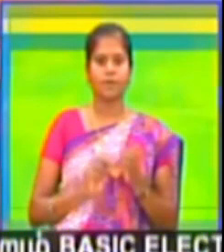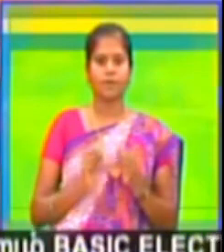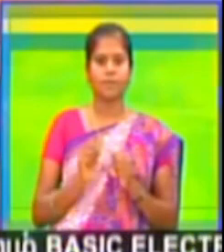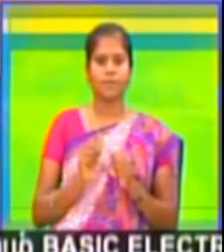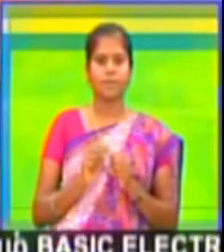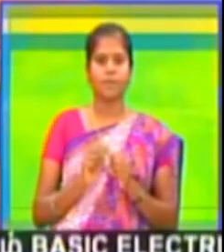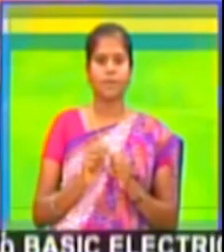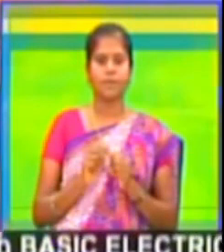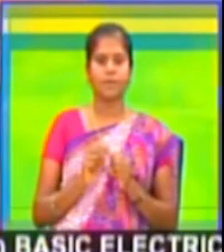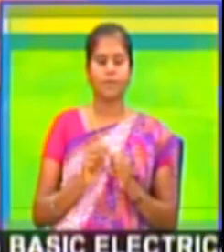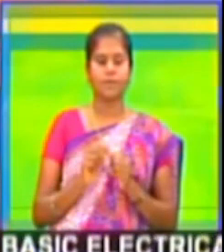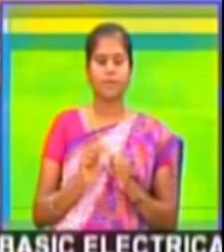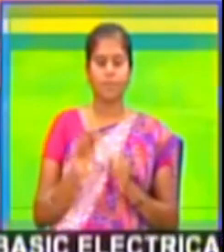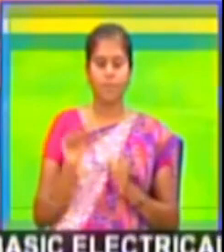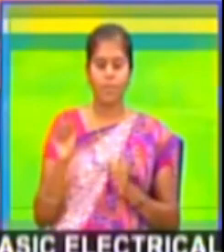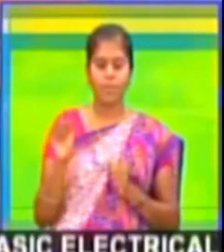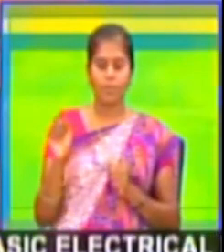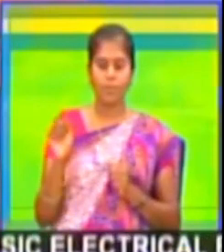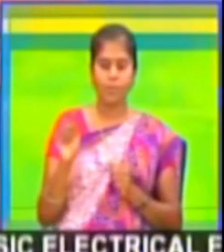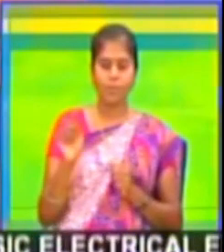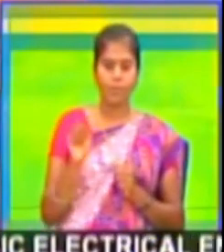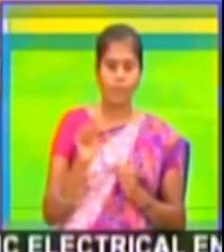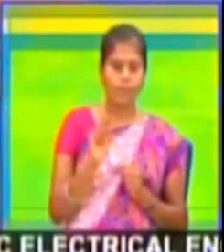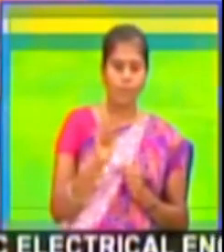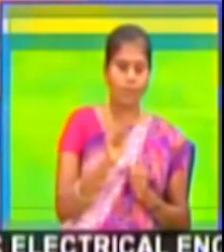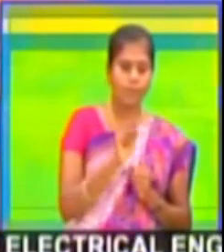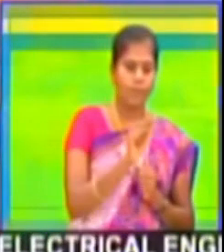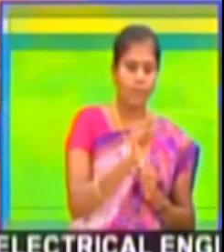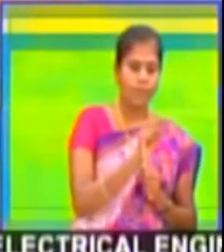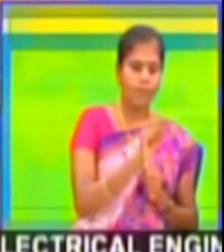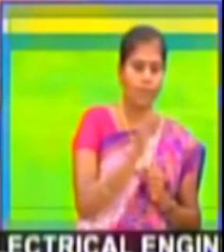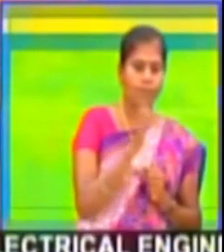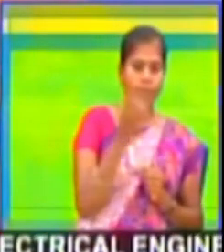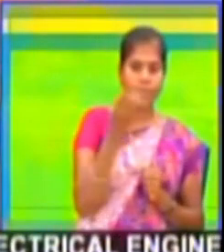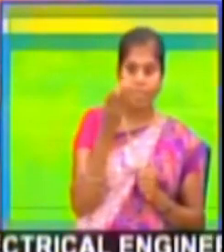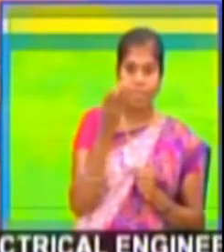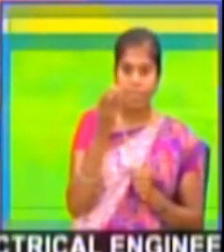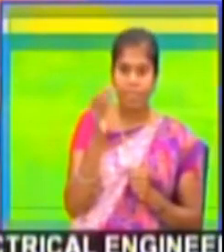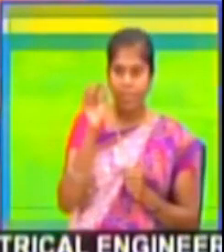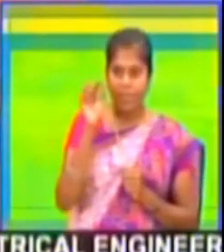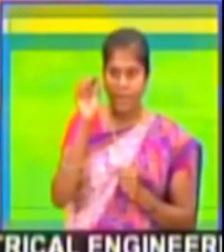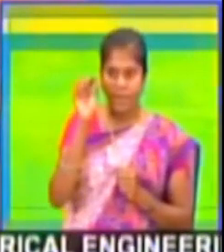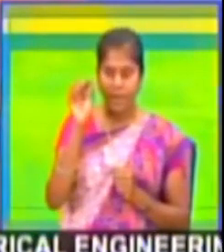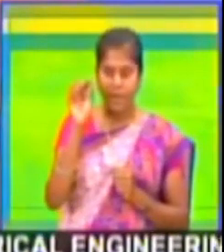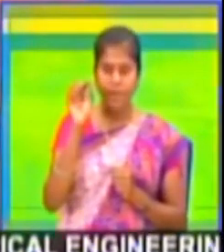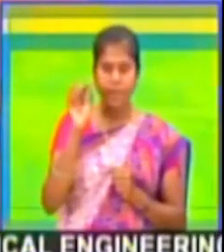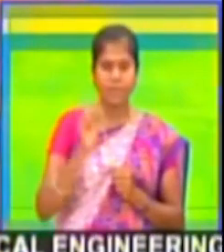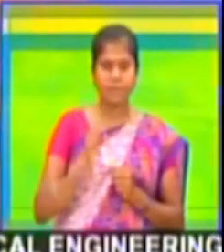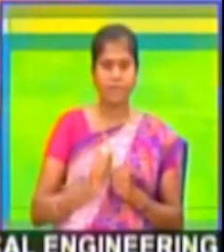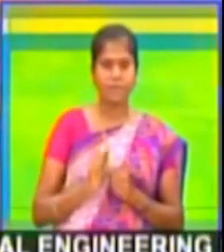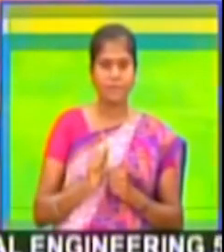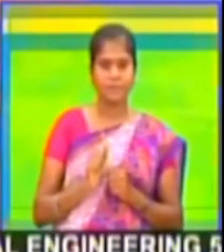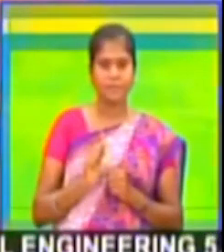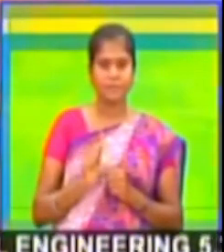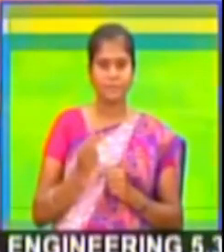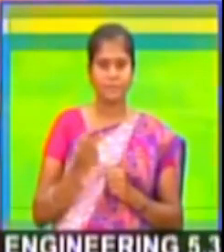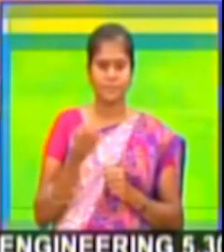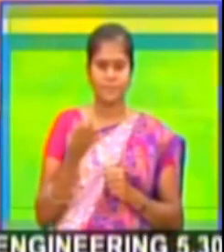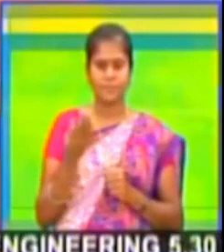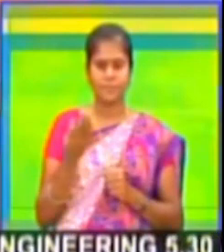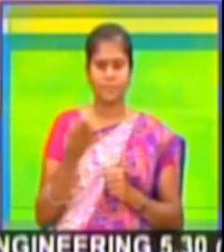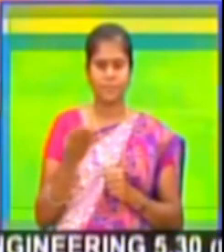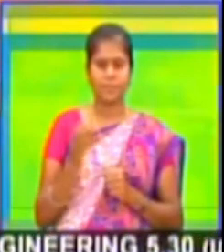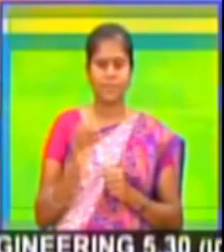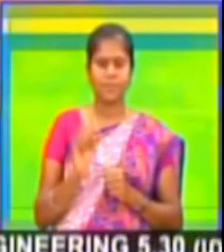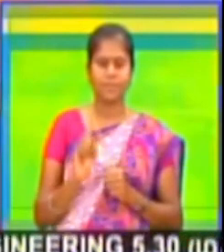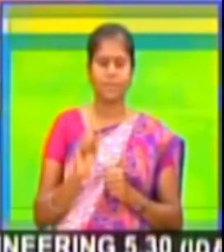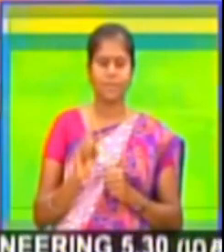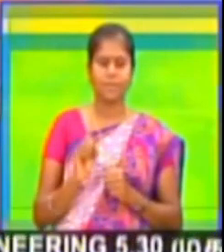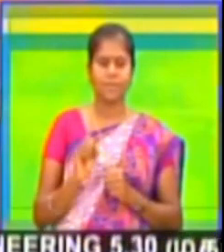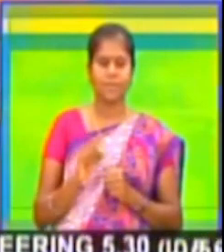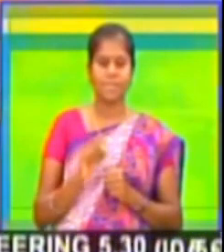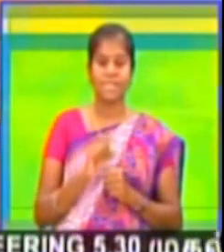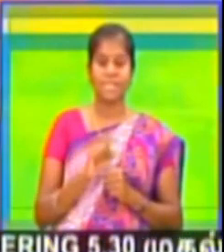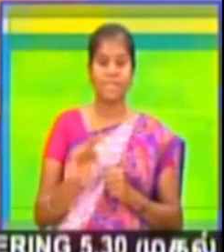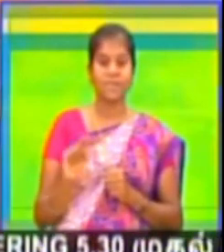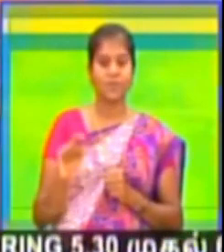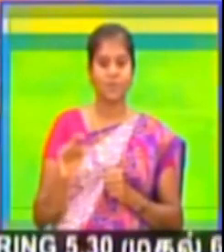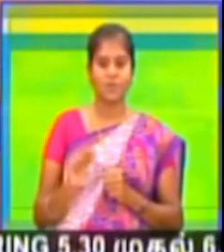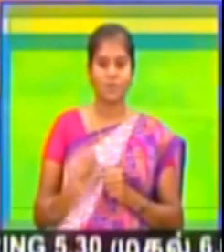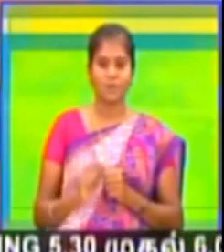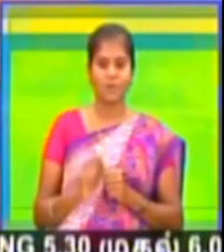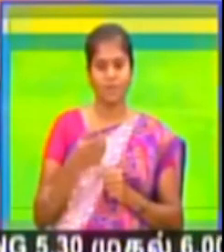போகுது. எத்தனை டிகிரியிலேருந்து எத்தனை டிகிரி வரையிலான அச்சக்கோடுகள், எத்தனை டிகிரியிலேருந்து எத்தனை டிகிரி